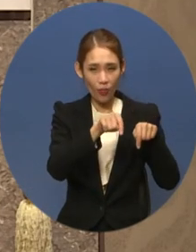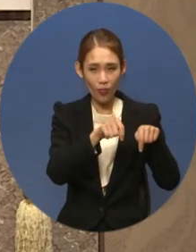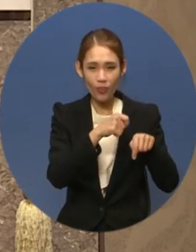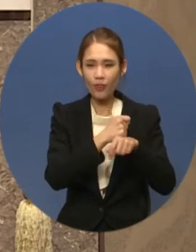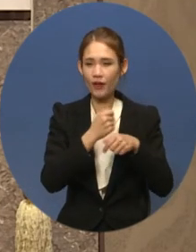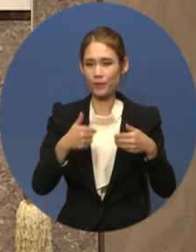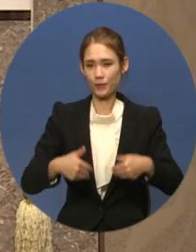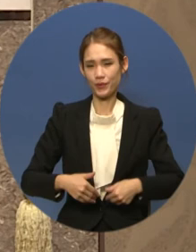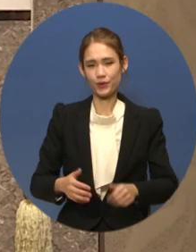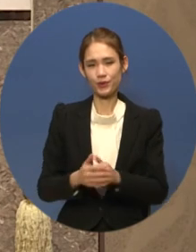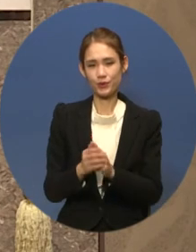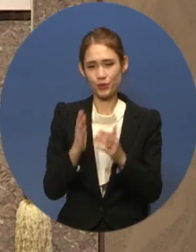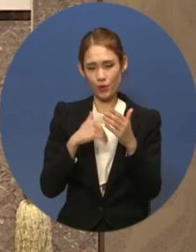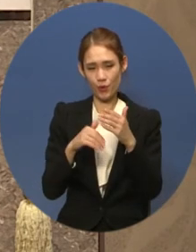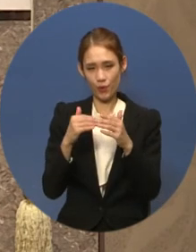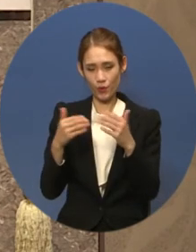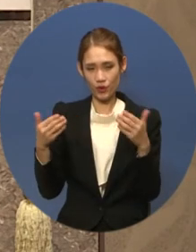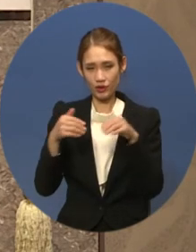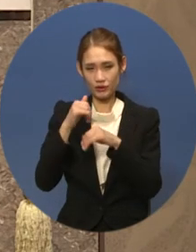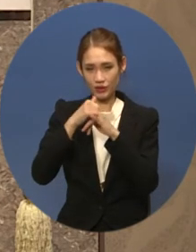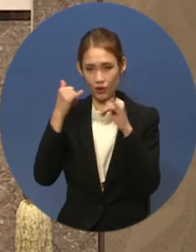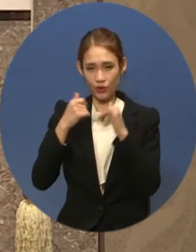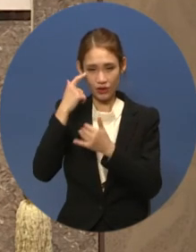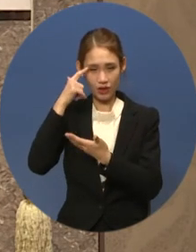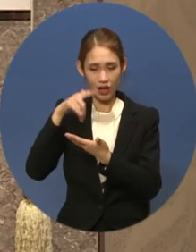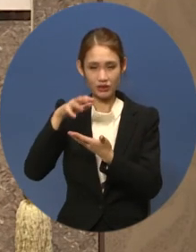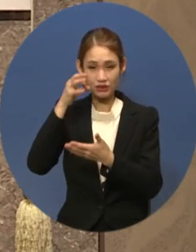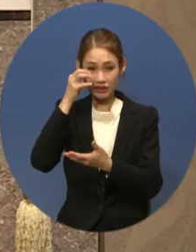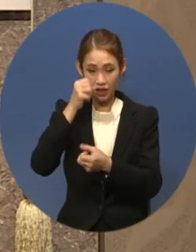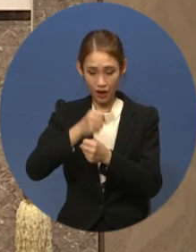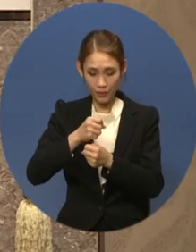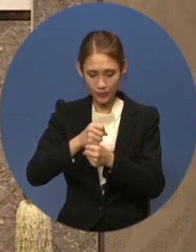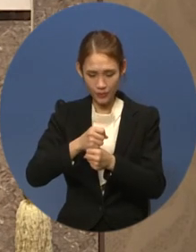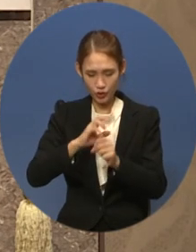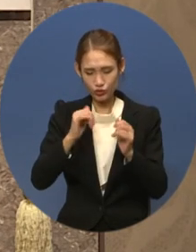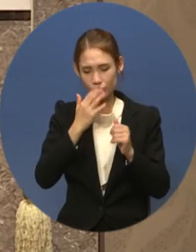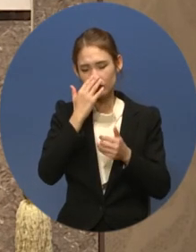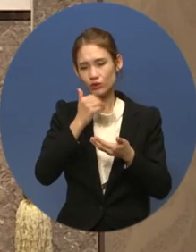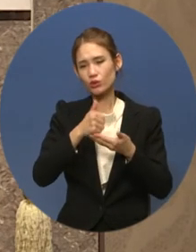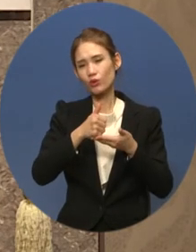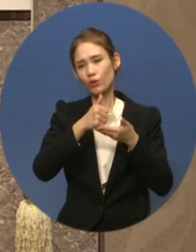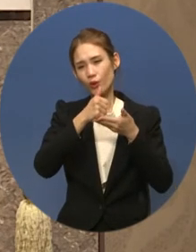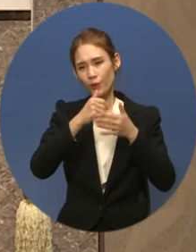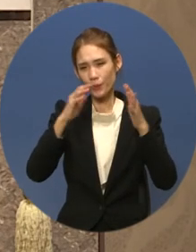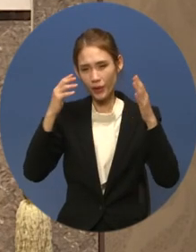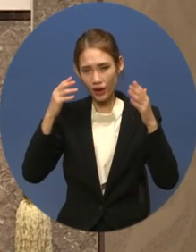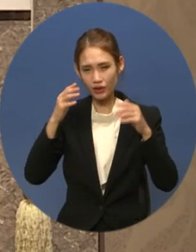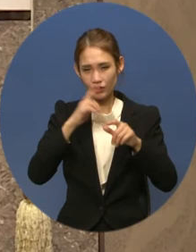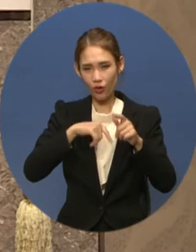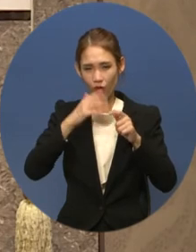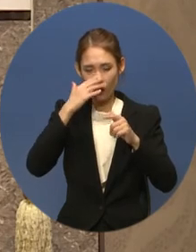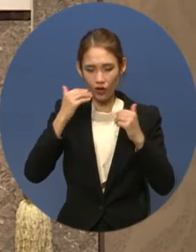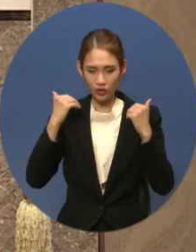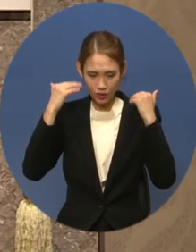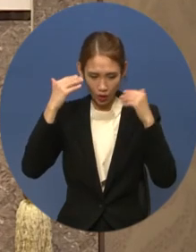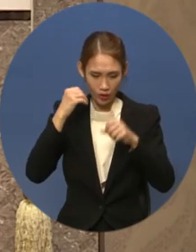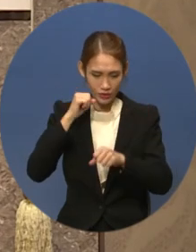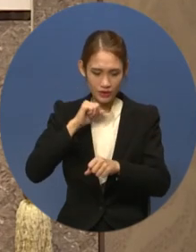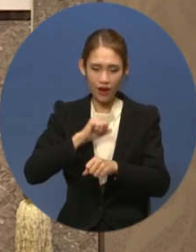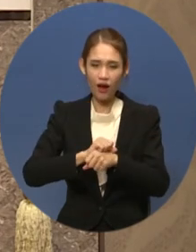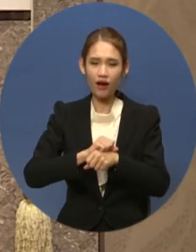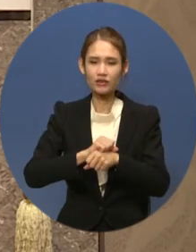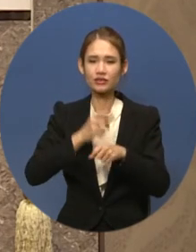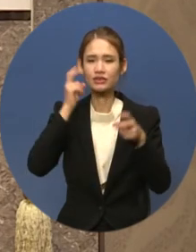공공기관의 사회적 가치 창출을 잘하면 국민들에게 존경받고 박수 받고 더 잘 성장하는 기업이 될 수 있다 라고